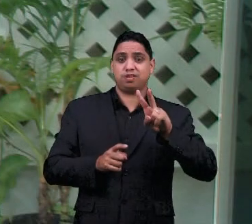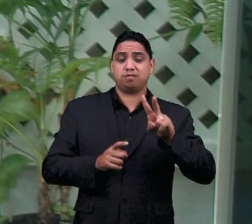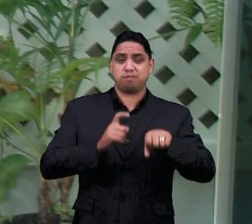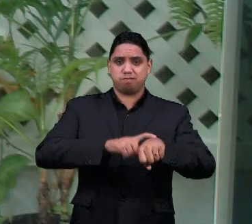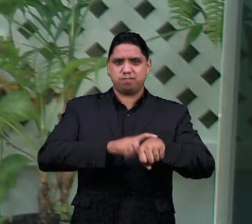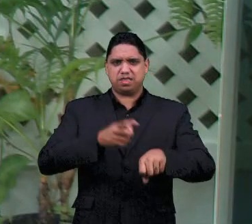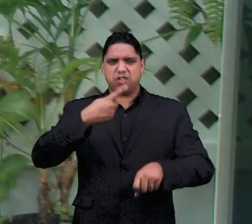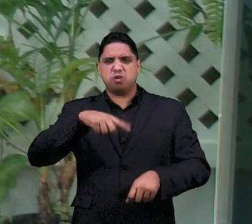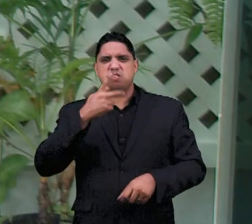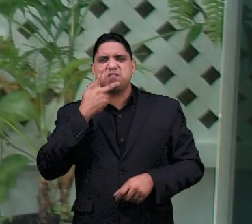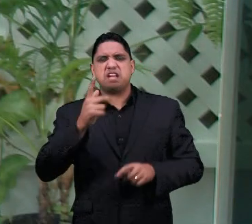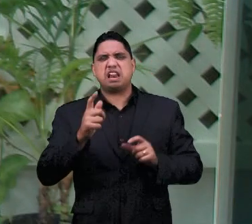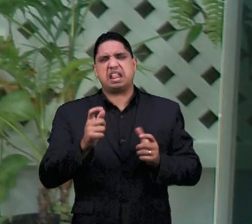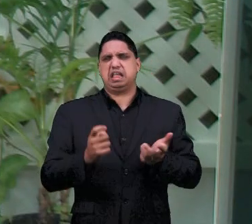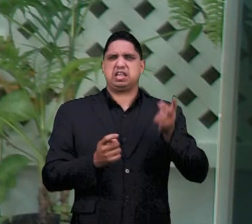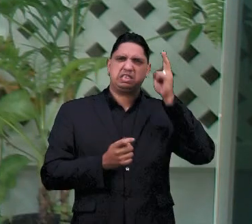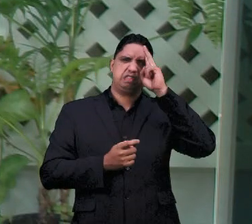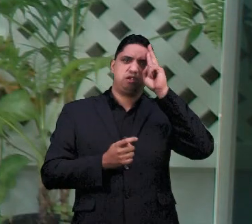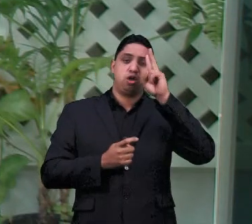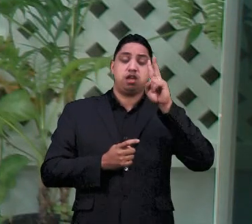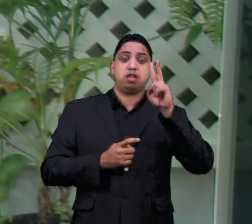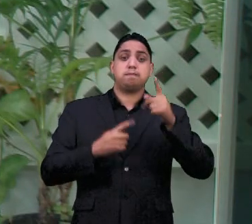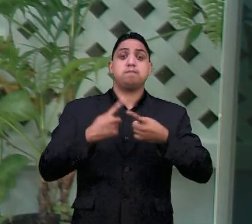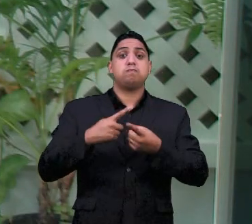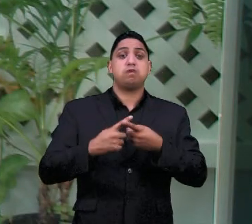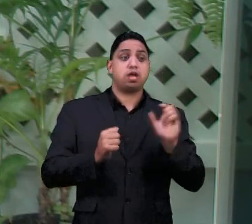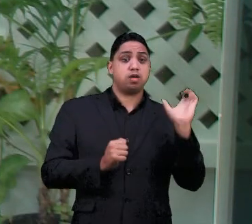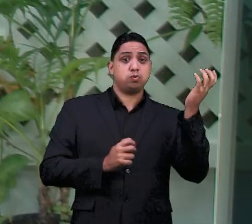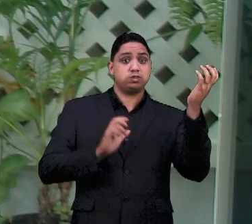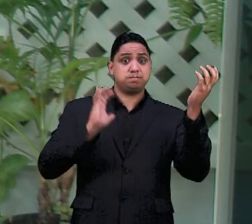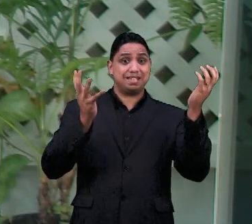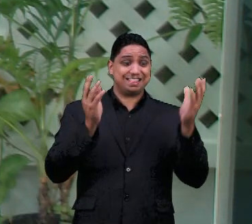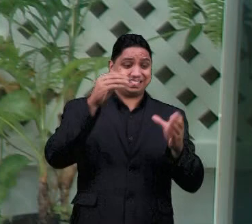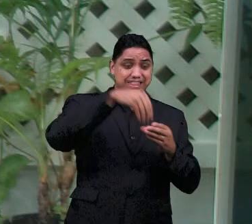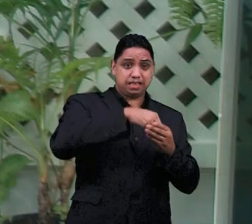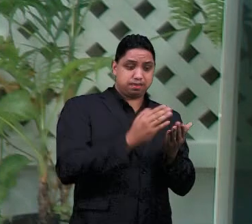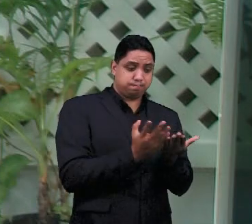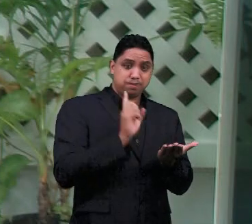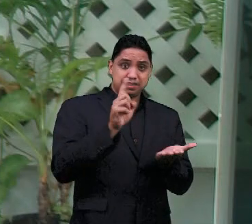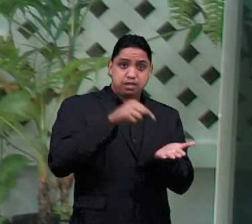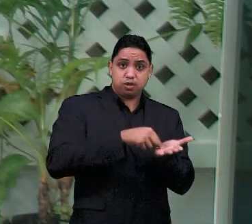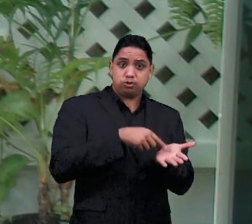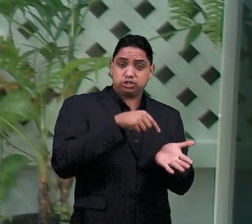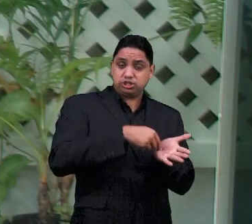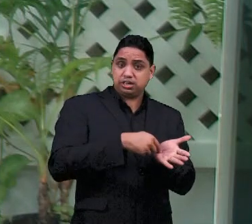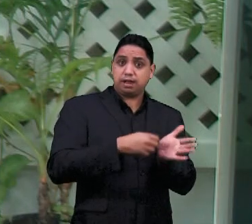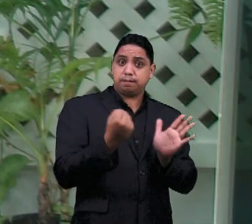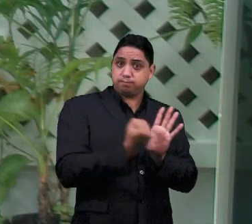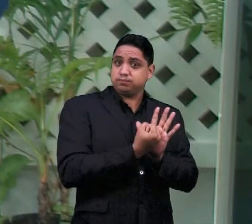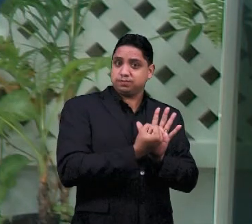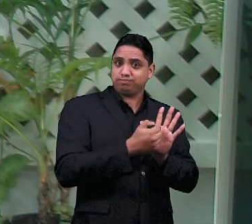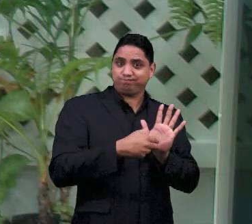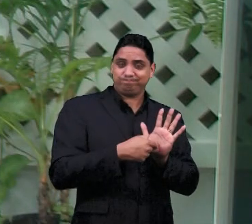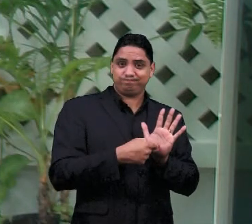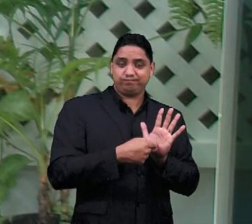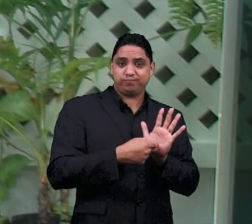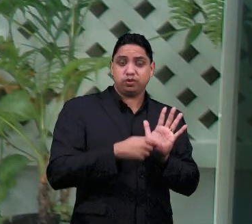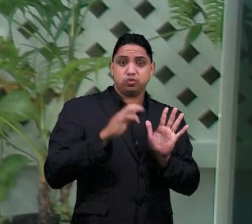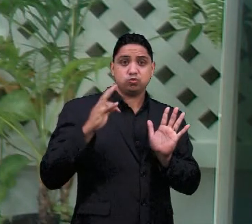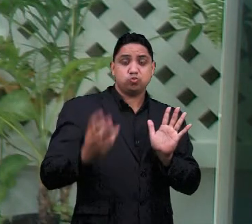prophétique et aussi historique. Quand on dit historique, on est en train de